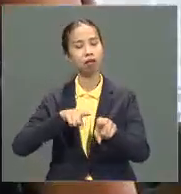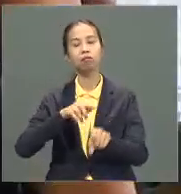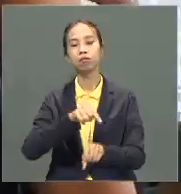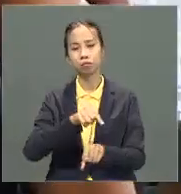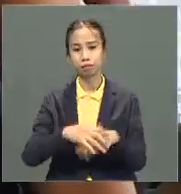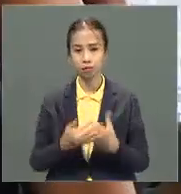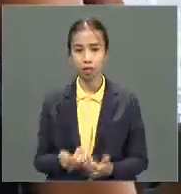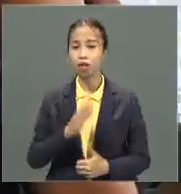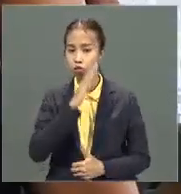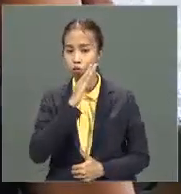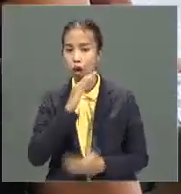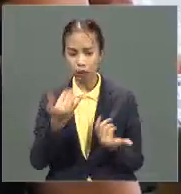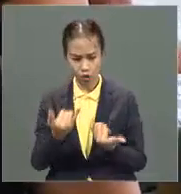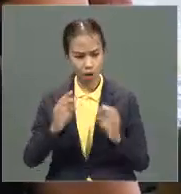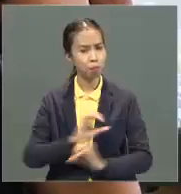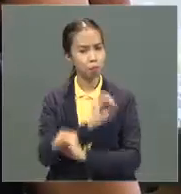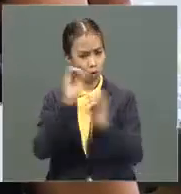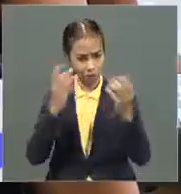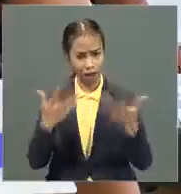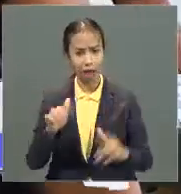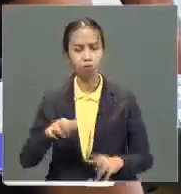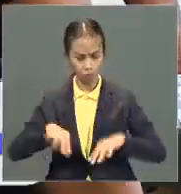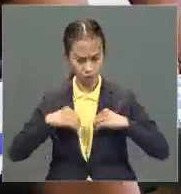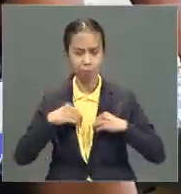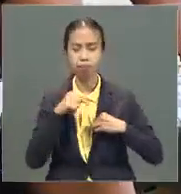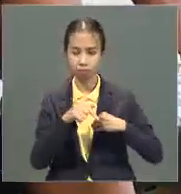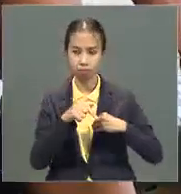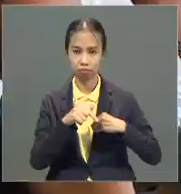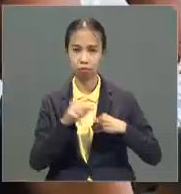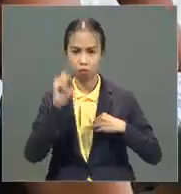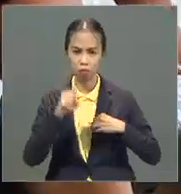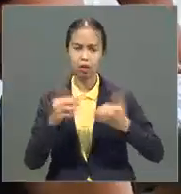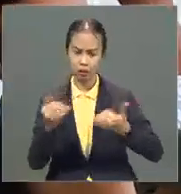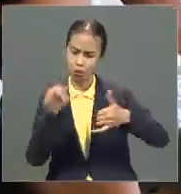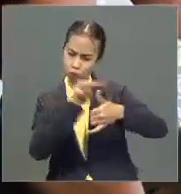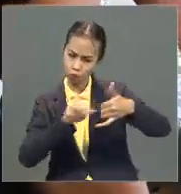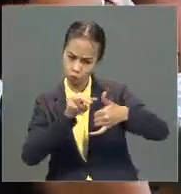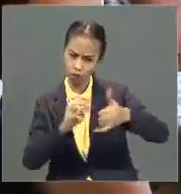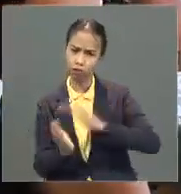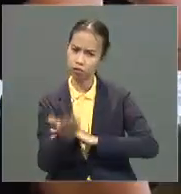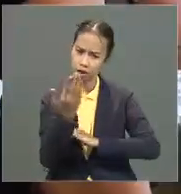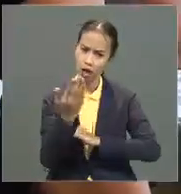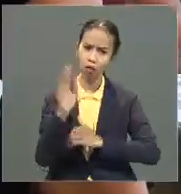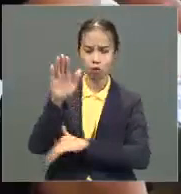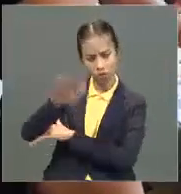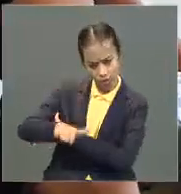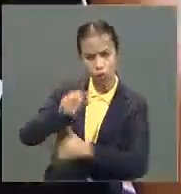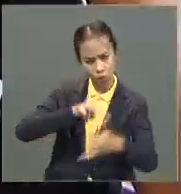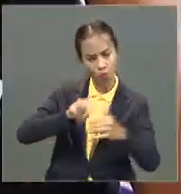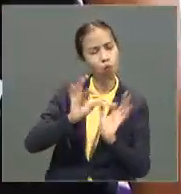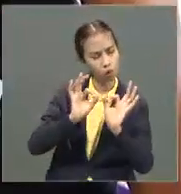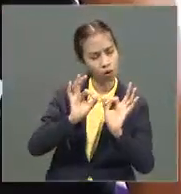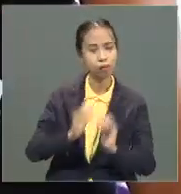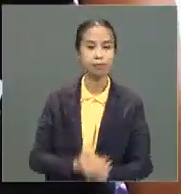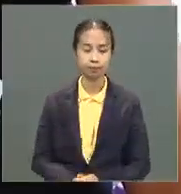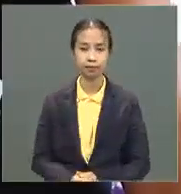ยก็เห็นด้วยค่ะค่ะก็คัดกรองโอเคอยู่ค่ะทั้งเช้าทั้งไปทั้งกลับ